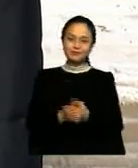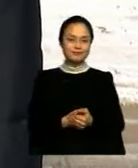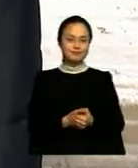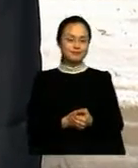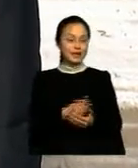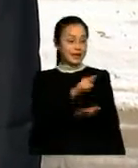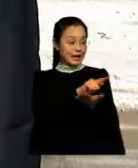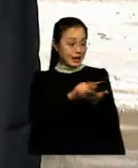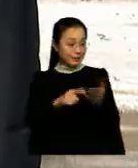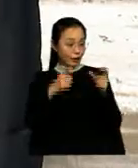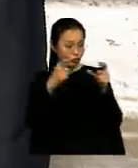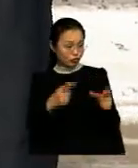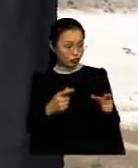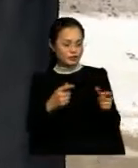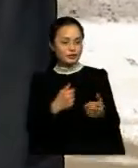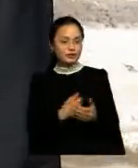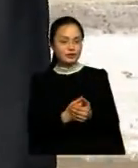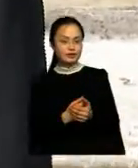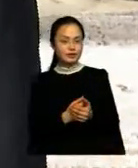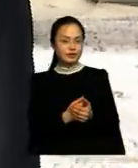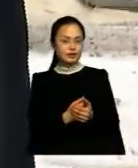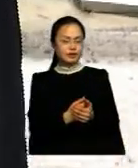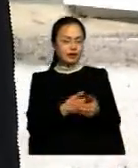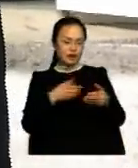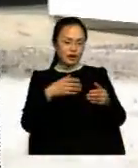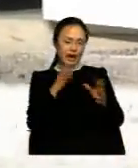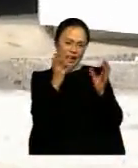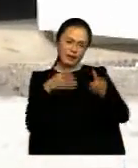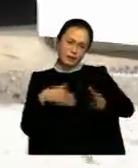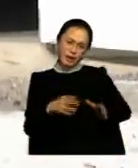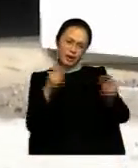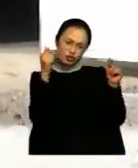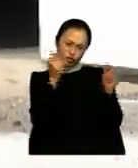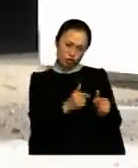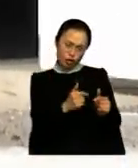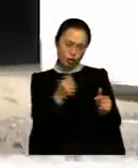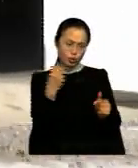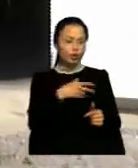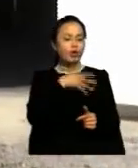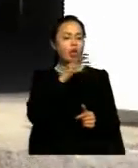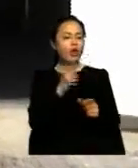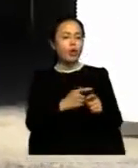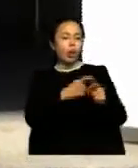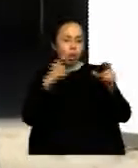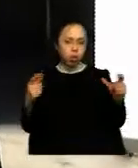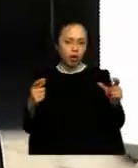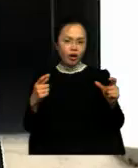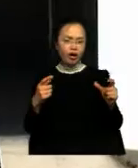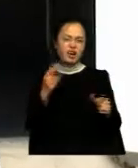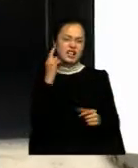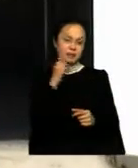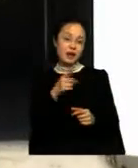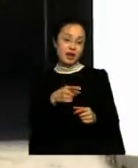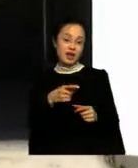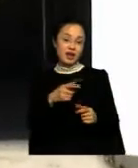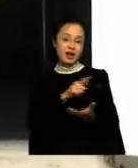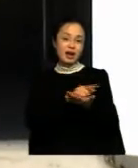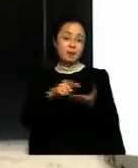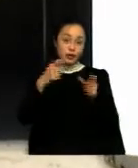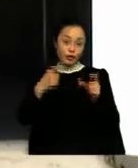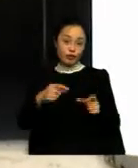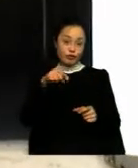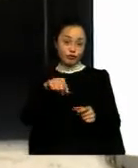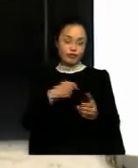저희 가평군은 저출산 고령화를 심하게 겪고 있는 네. 지역입니다. 저희